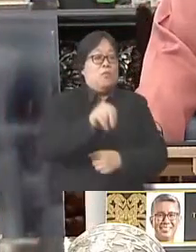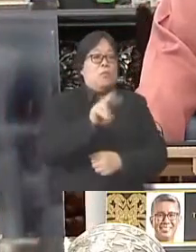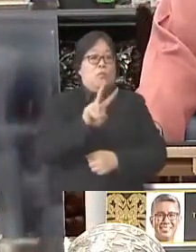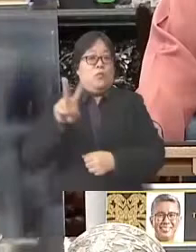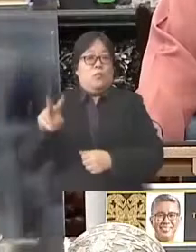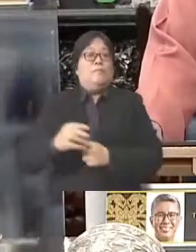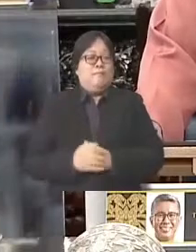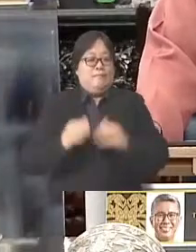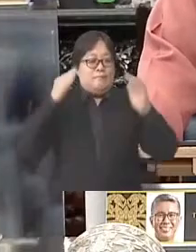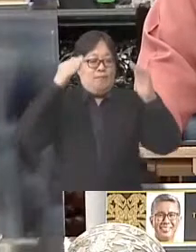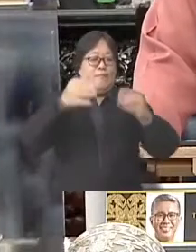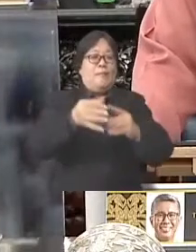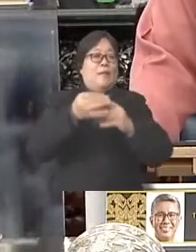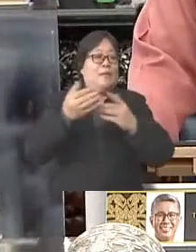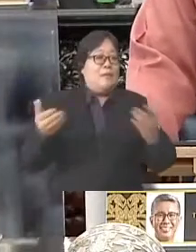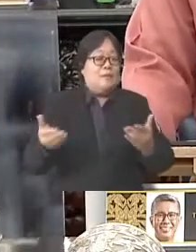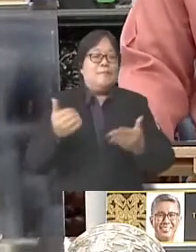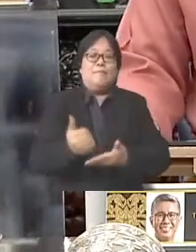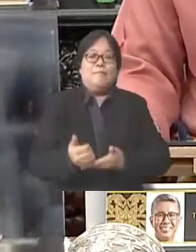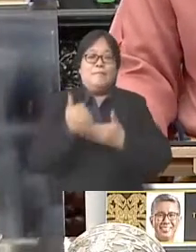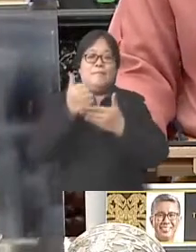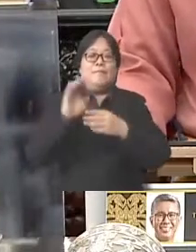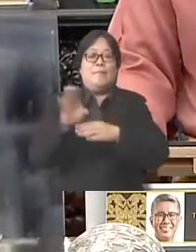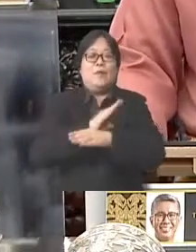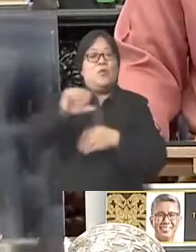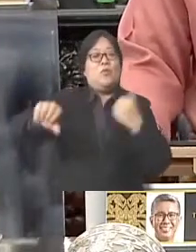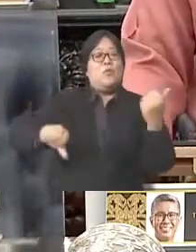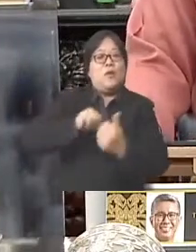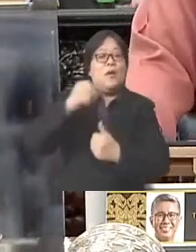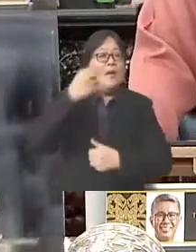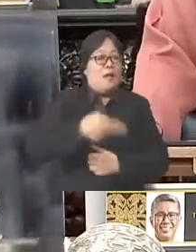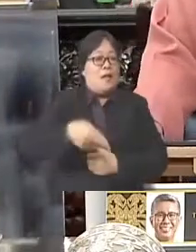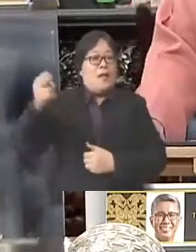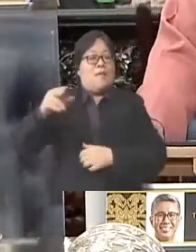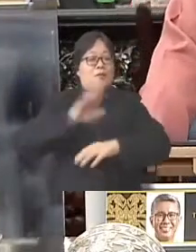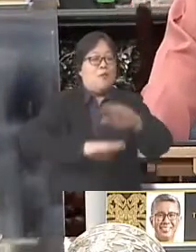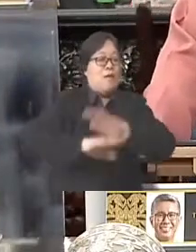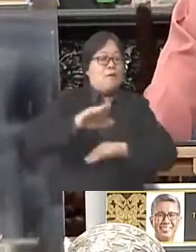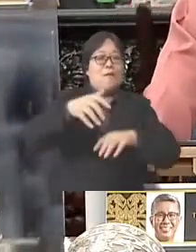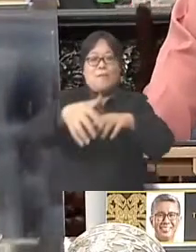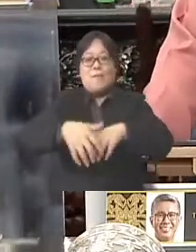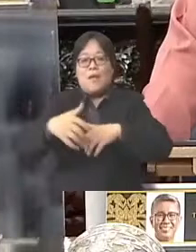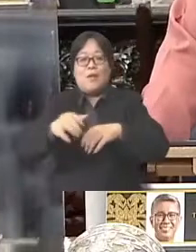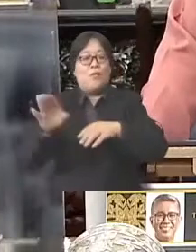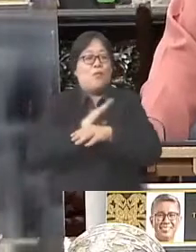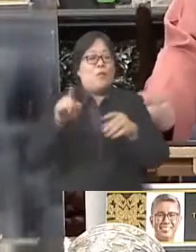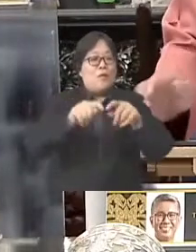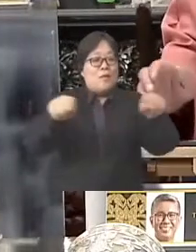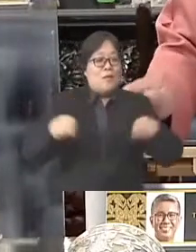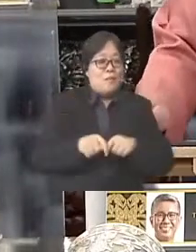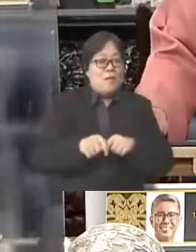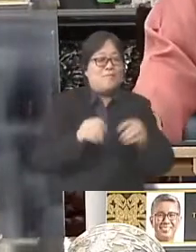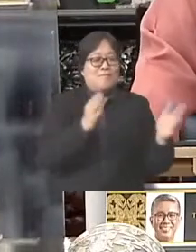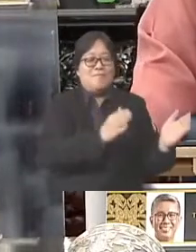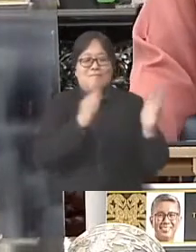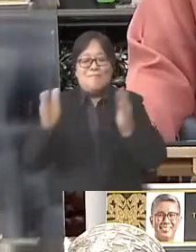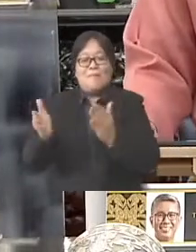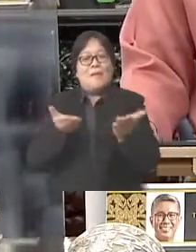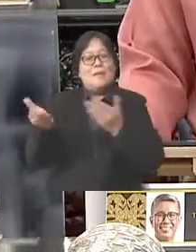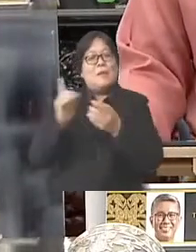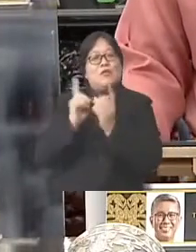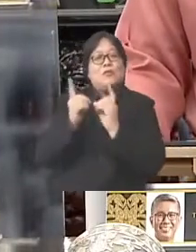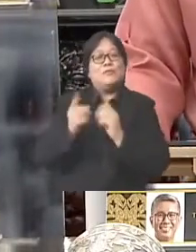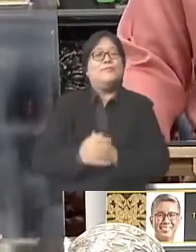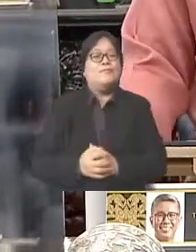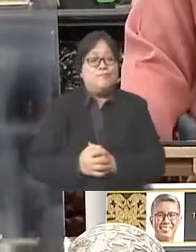2022 tumpuan khas diberikan bagi membantu perusahaan sosial halal kraftangan pertanian dan usaha tepatan untuk beralih kepada